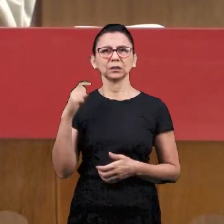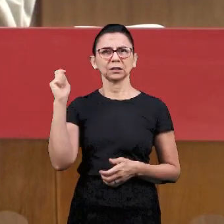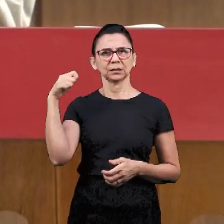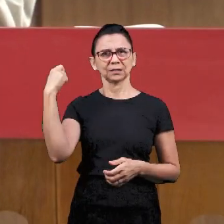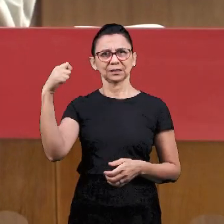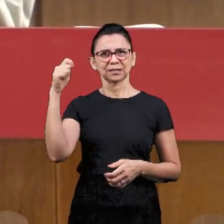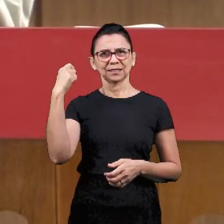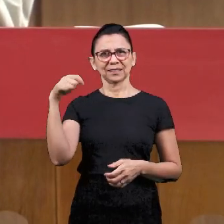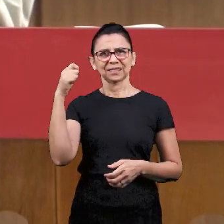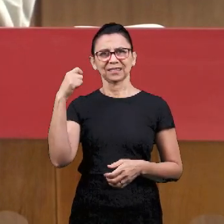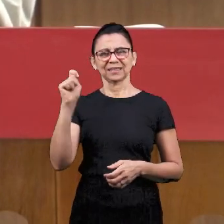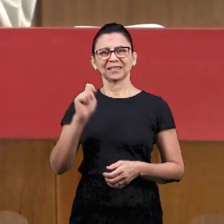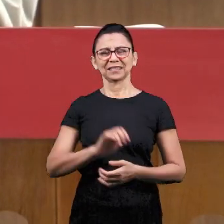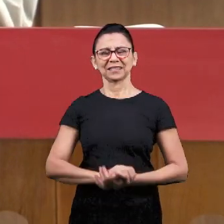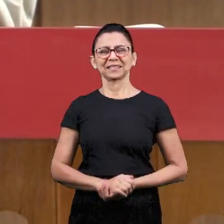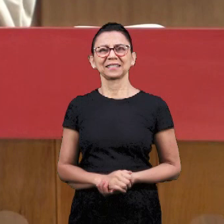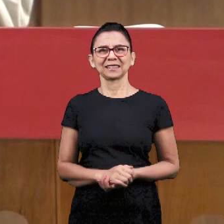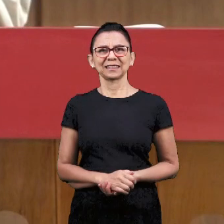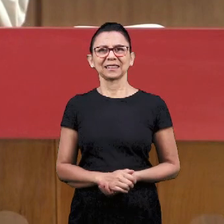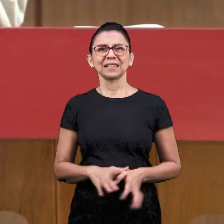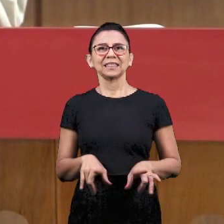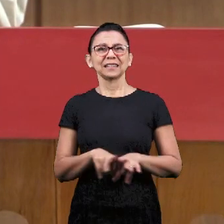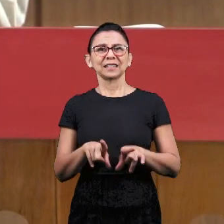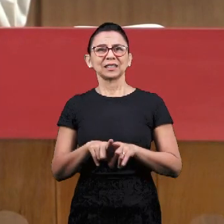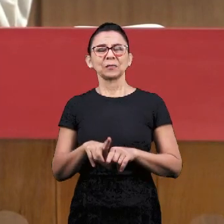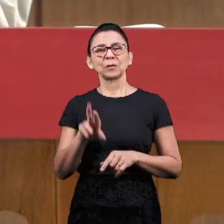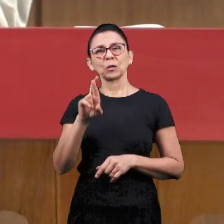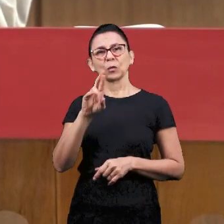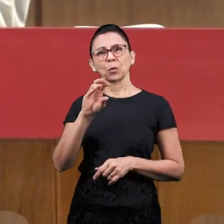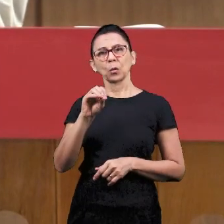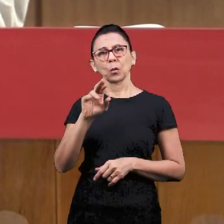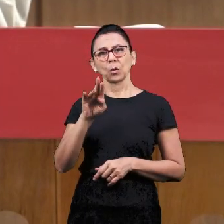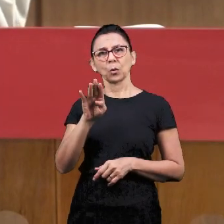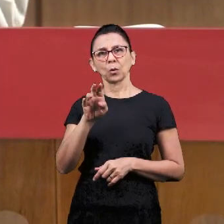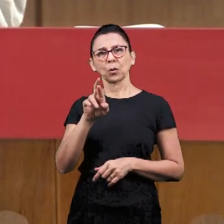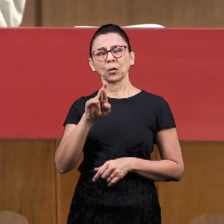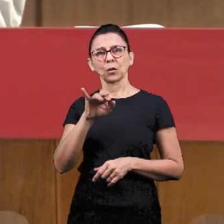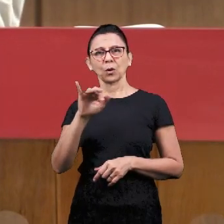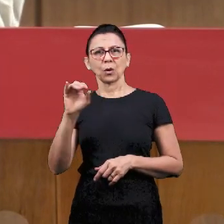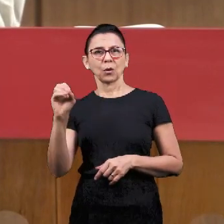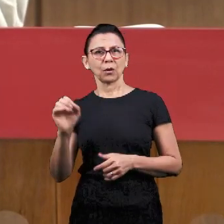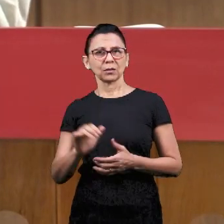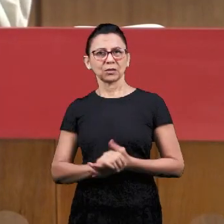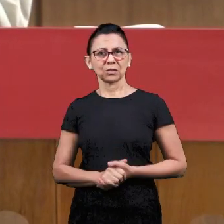voix. Donc, beaucoup de gens ici, Ronildo, cher,